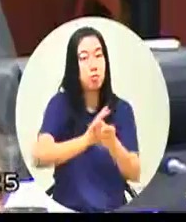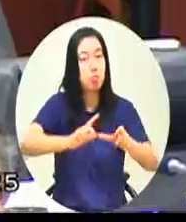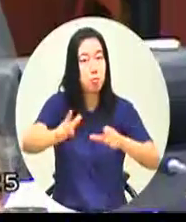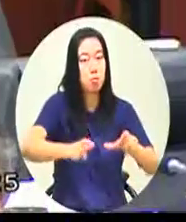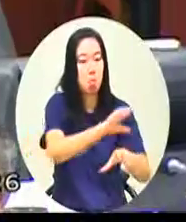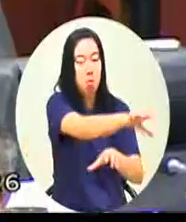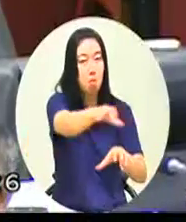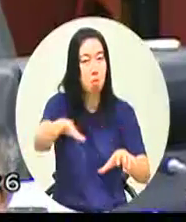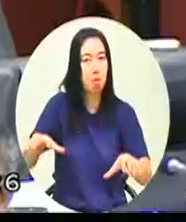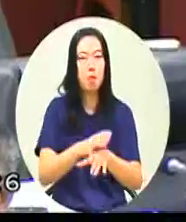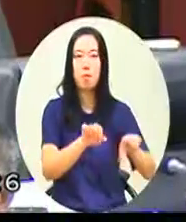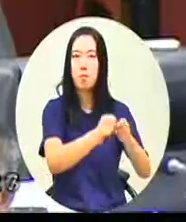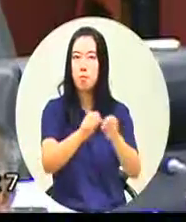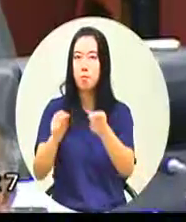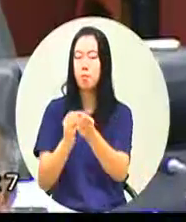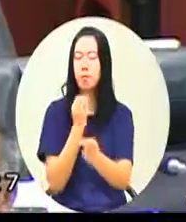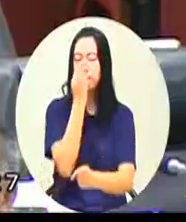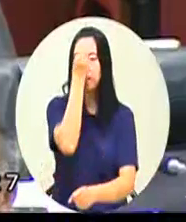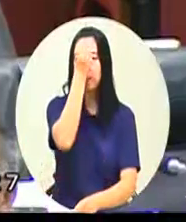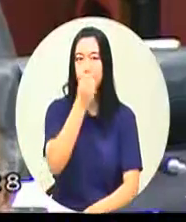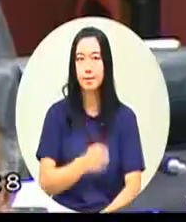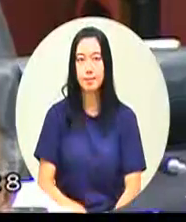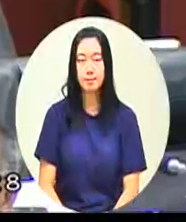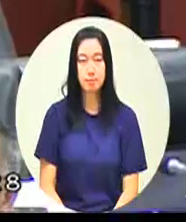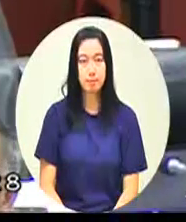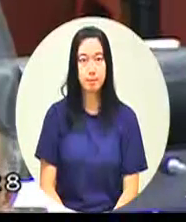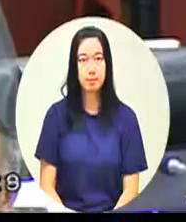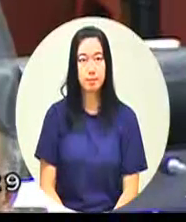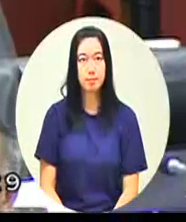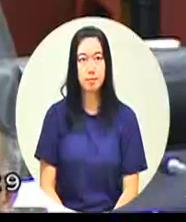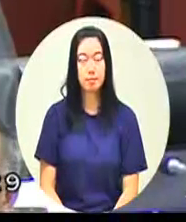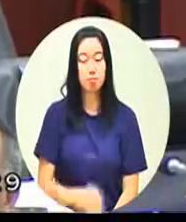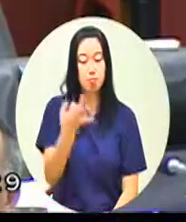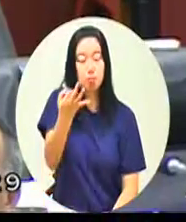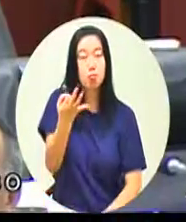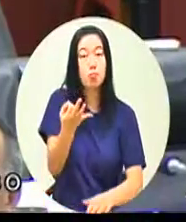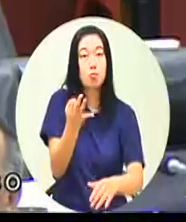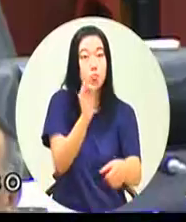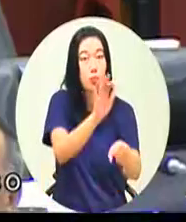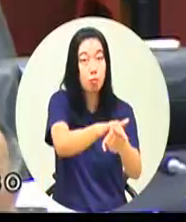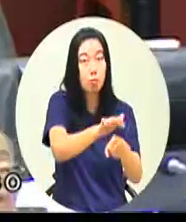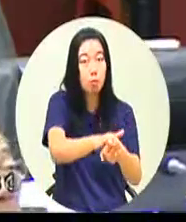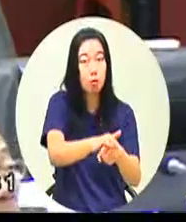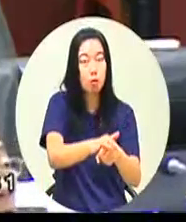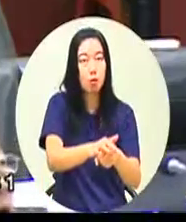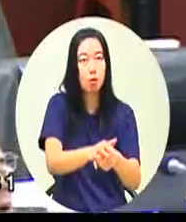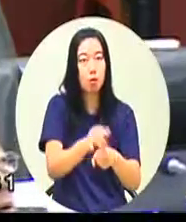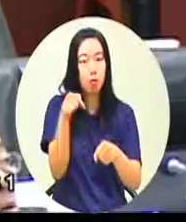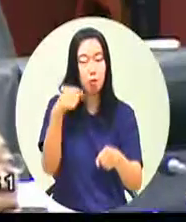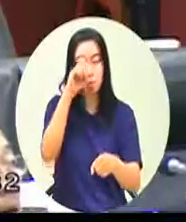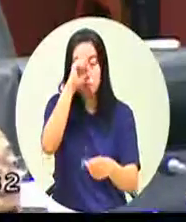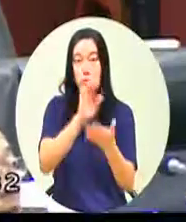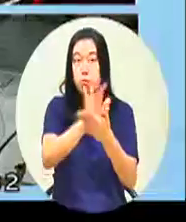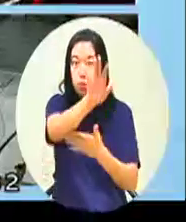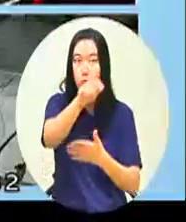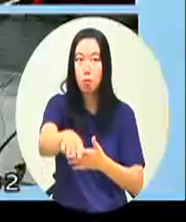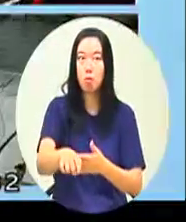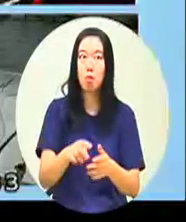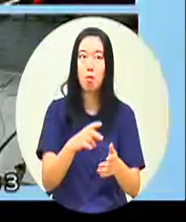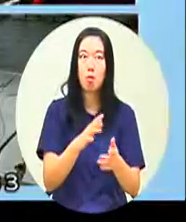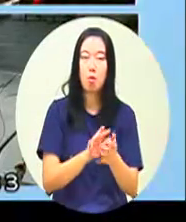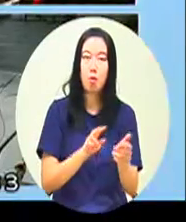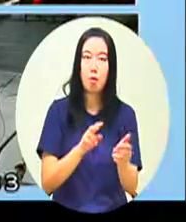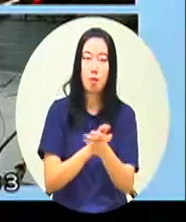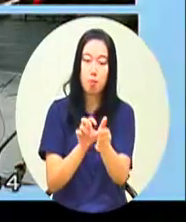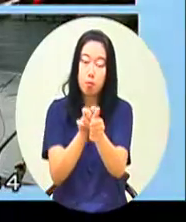常严重。所以伫这吼这个现金救助的部分呐，或者是吼未来吼，咱的这个养殖登记